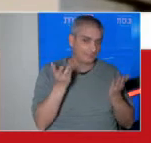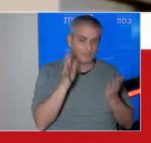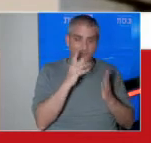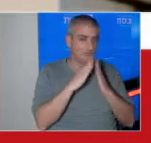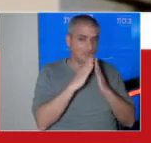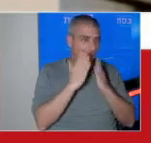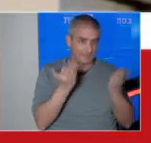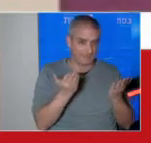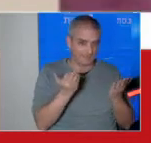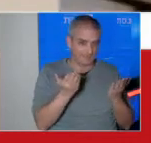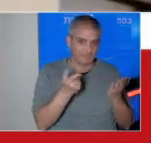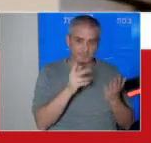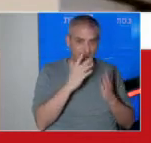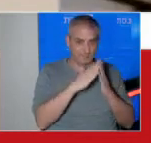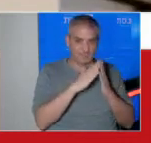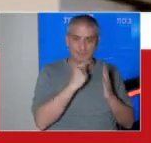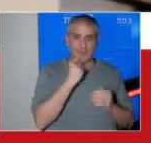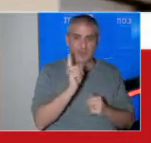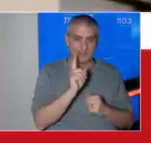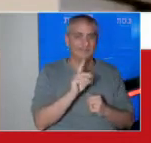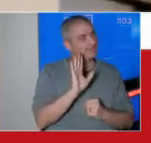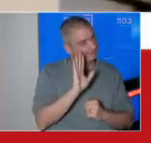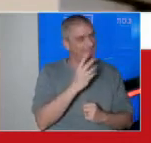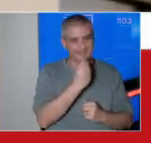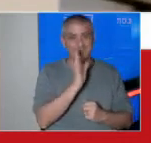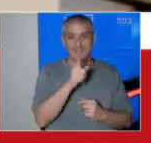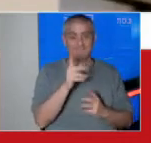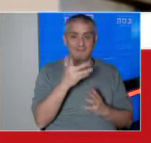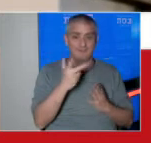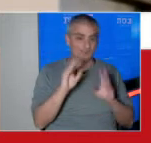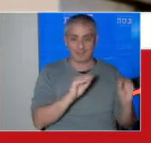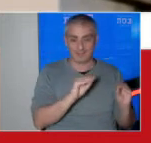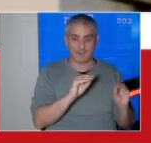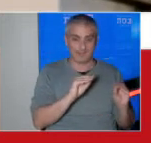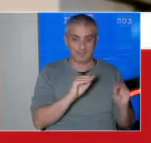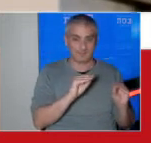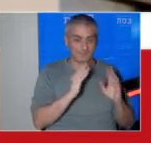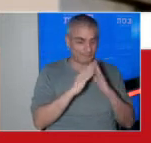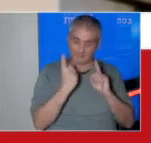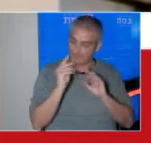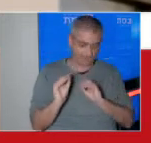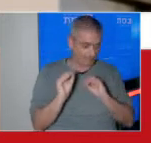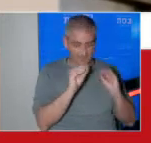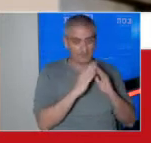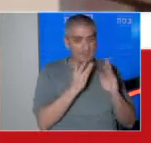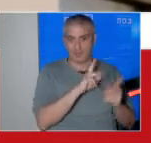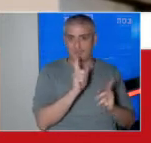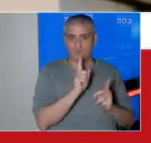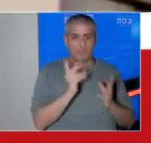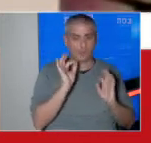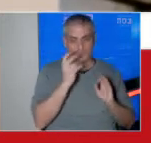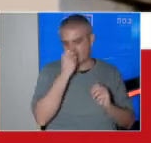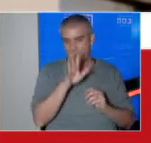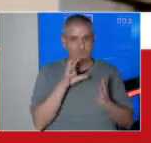שאתה גר, כן? אני יודע איפה אתה גר, אבל אני לא אגיד. אבל נגיד, גם כשאתה עובר מבית אחד לבית שליד, אז אתה לא באמת עזבת